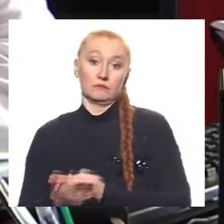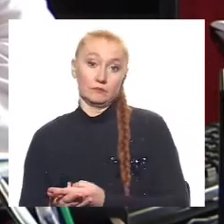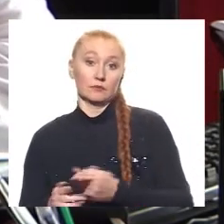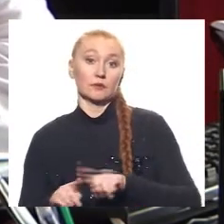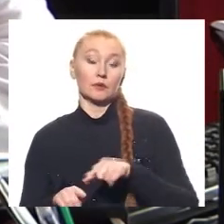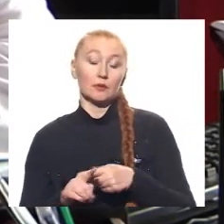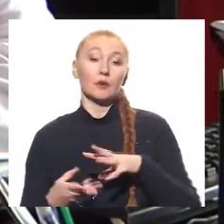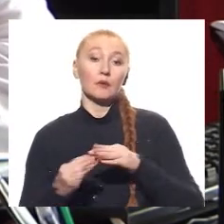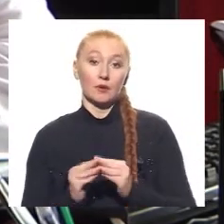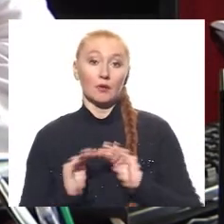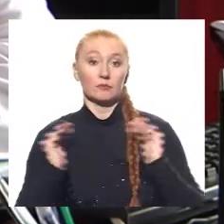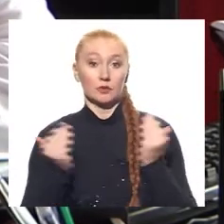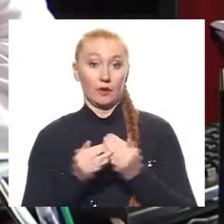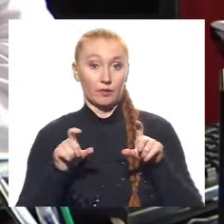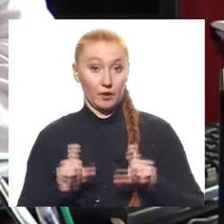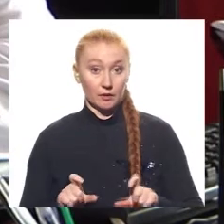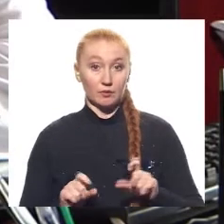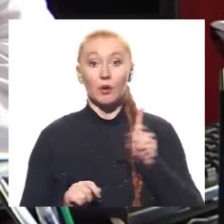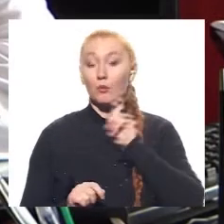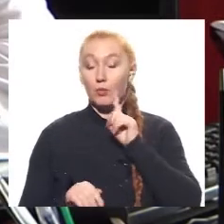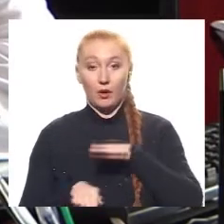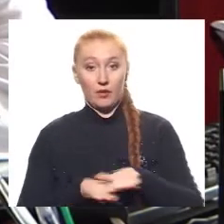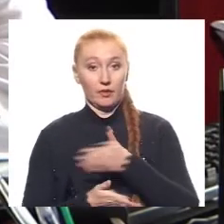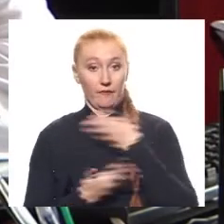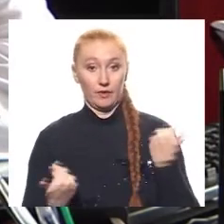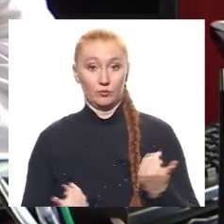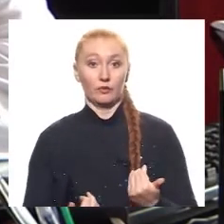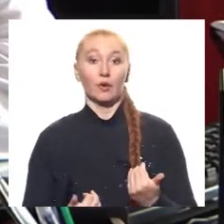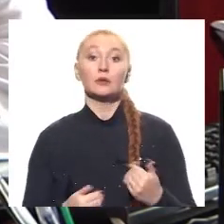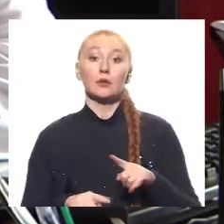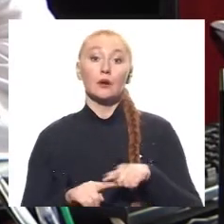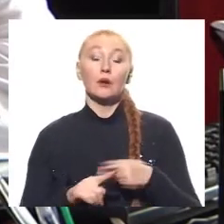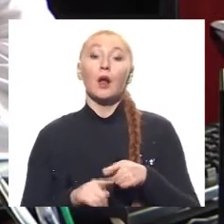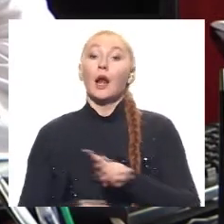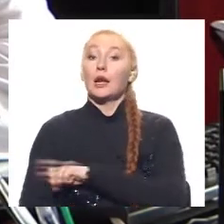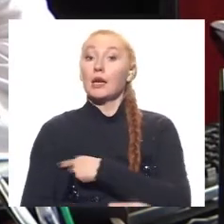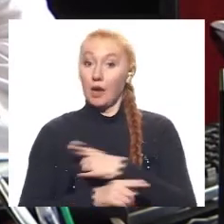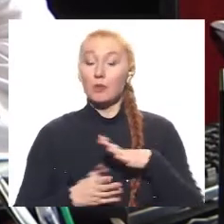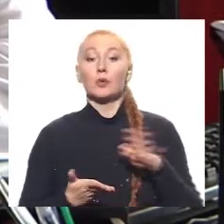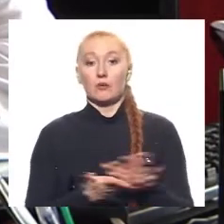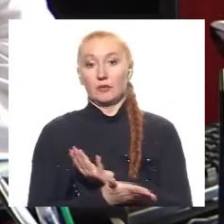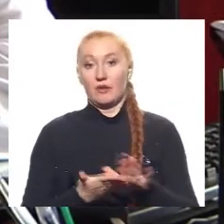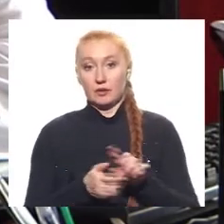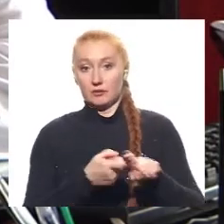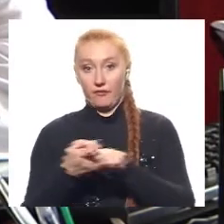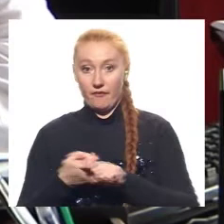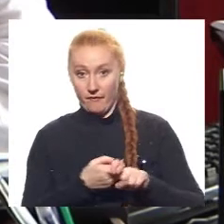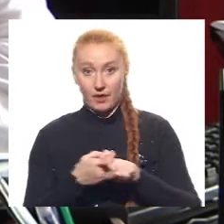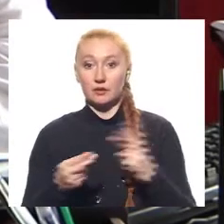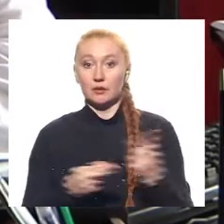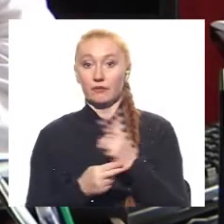загальнодержавного карантину поки не відбувається. Лікарні було проведено дезінфекцію